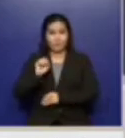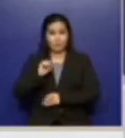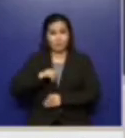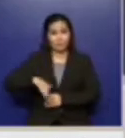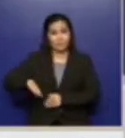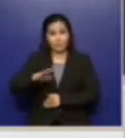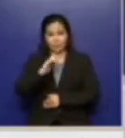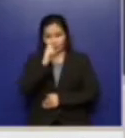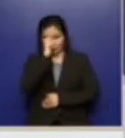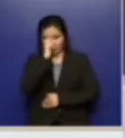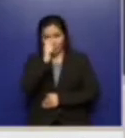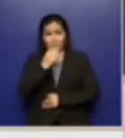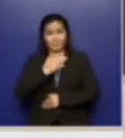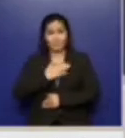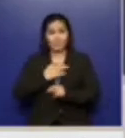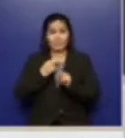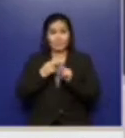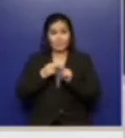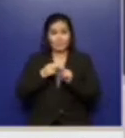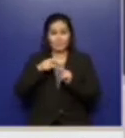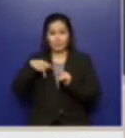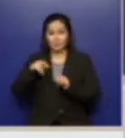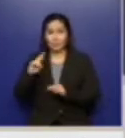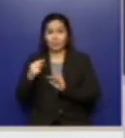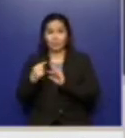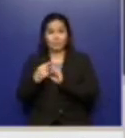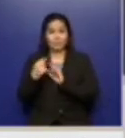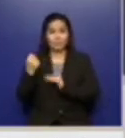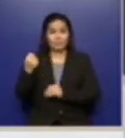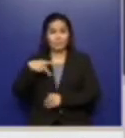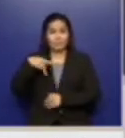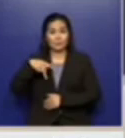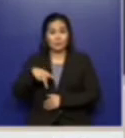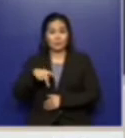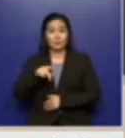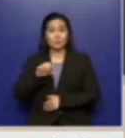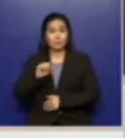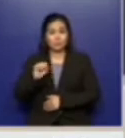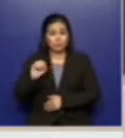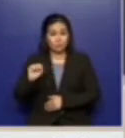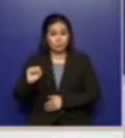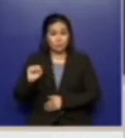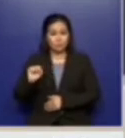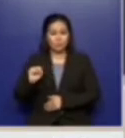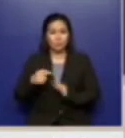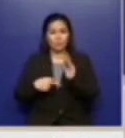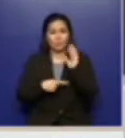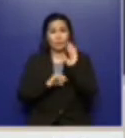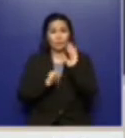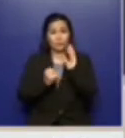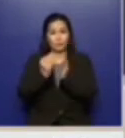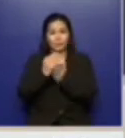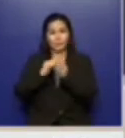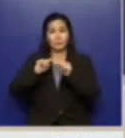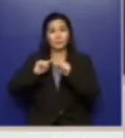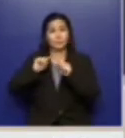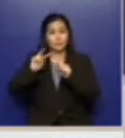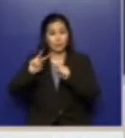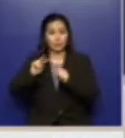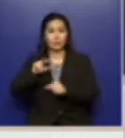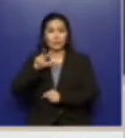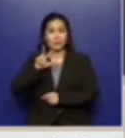กับผมนายพรเทพวิสุทธิ์วัฒนศักดิ์สมาชิกสภาผู้แทนราษฎรจังหวัดประจวบคีรีขันธ์2พรรคเพื่อไท